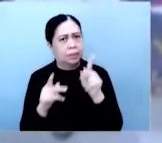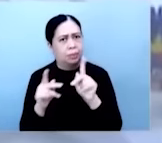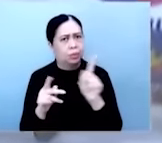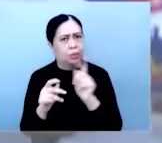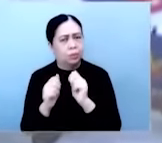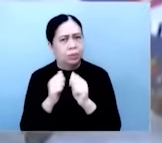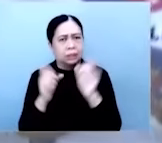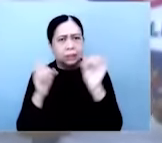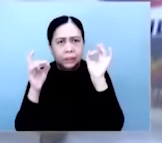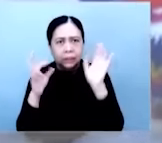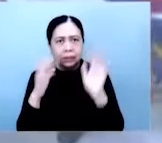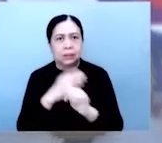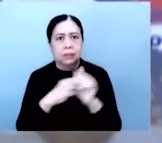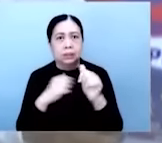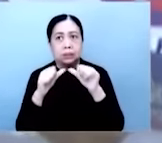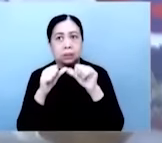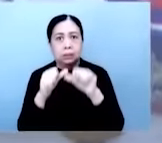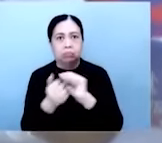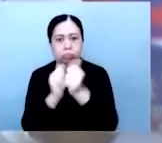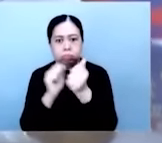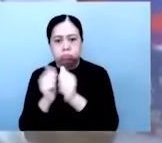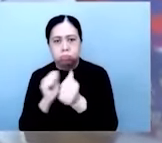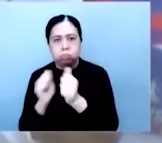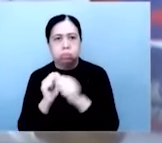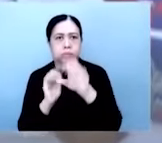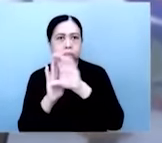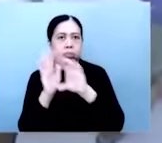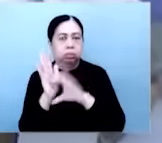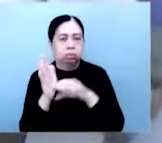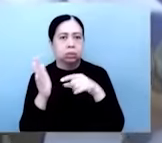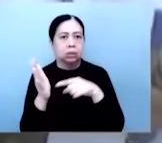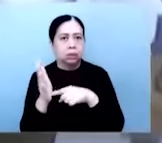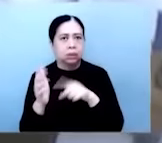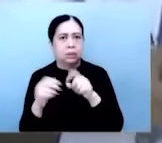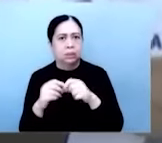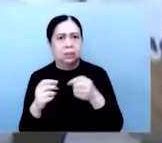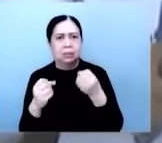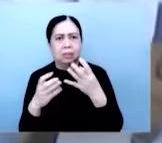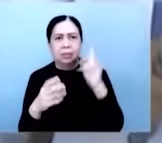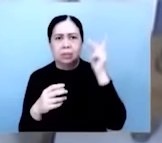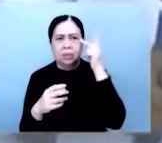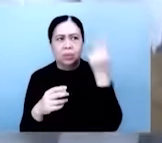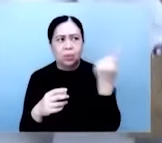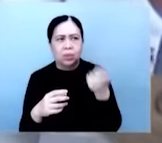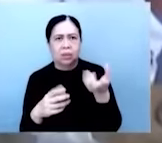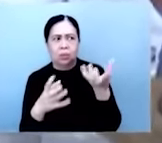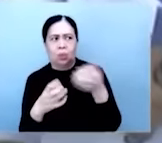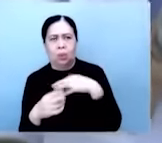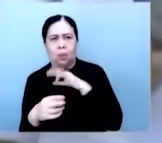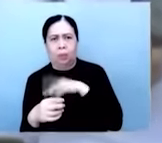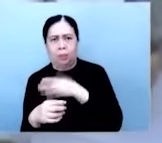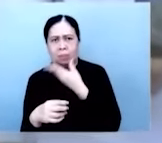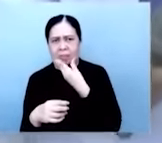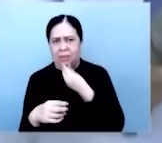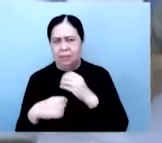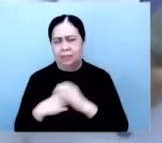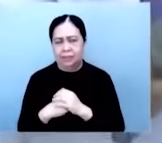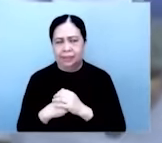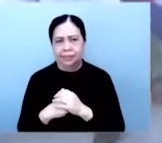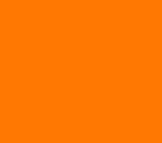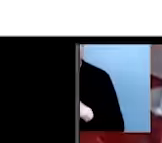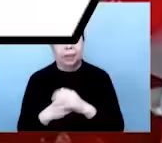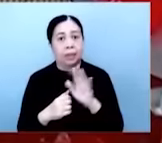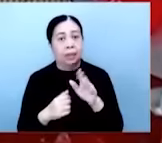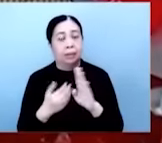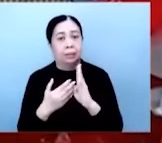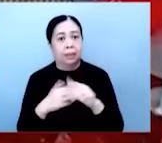panganib kung tuluyang amyendahan ang saligang batas na ilang politiko lang ang makikinabang. Jess Nikki, balik